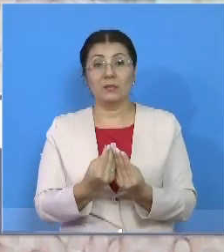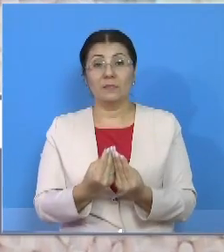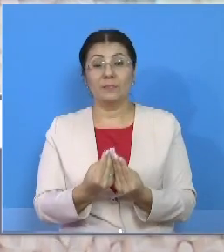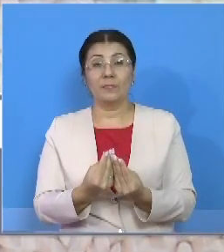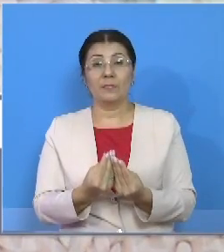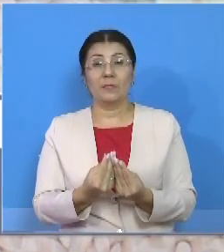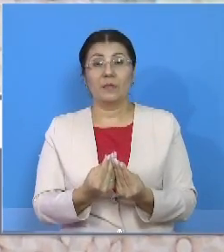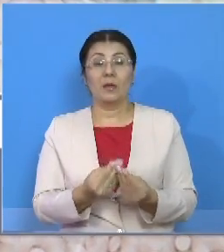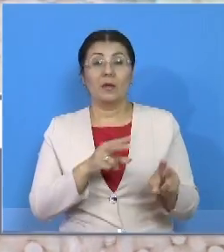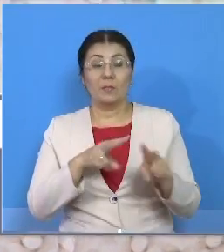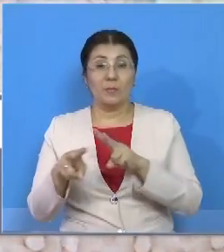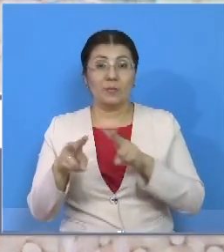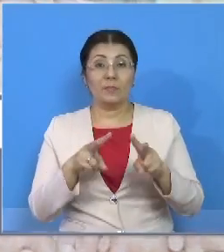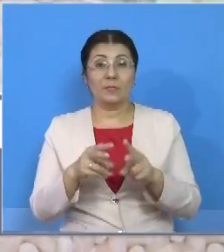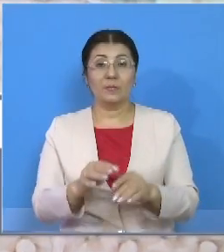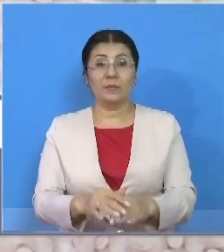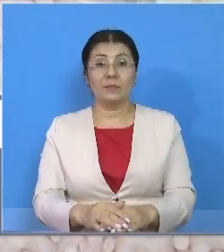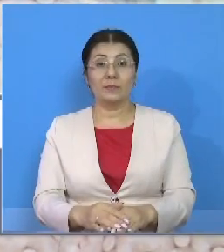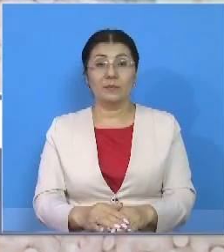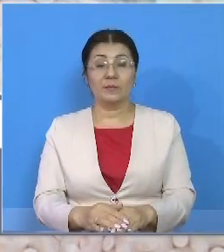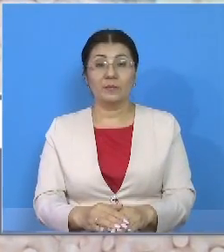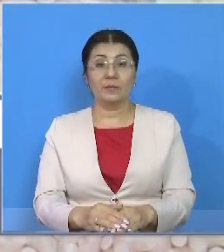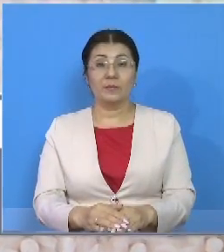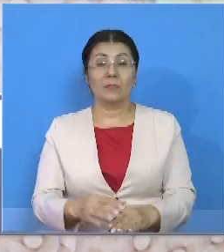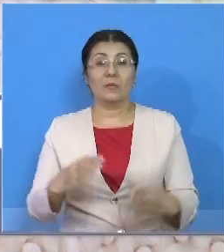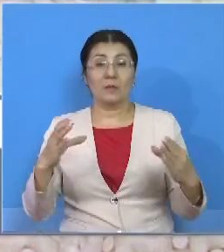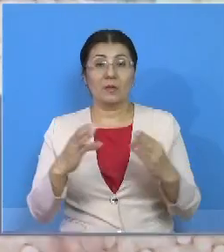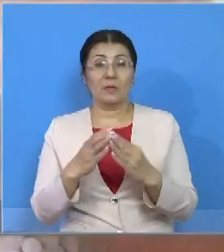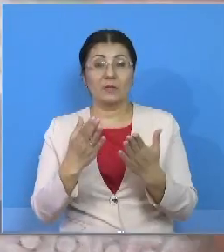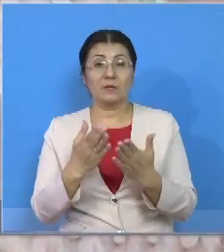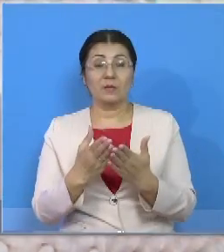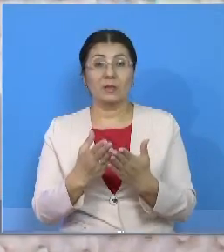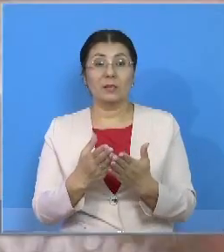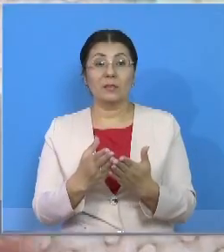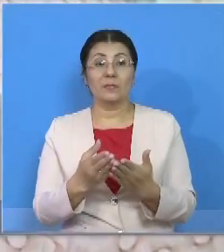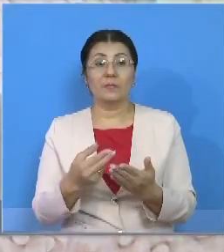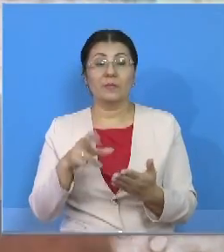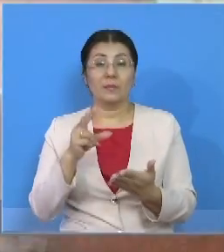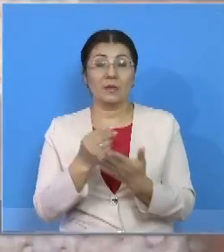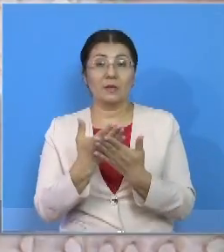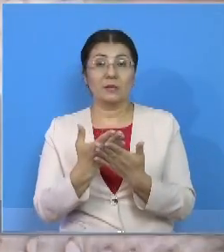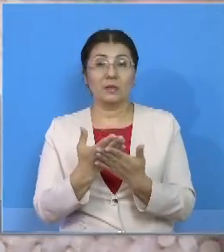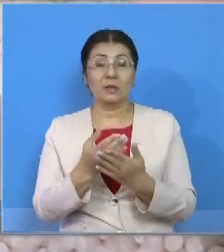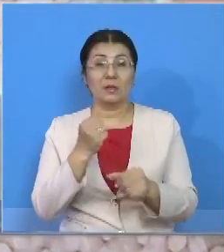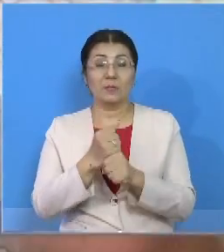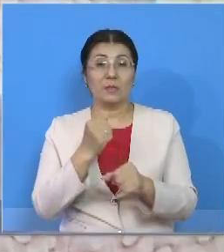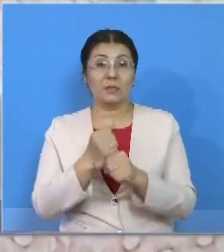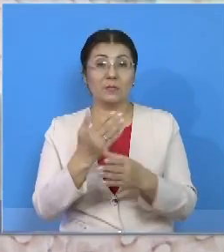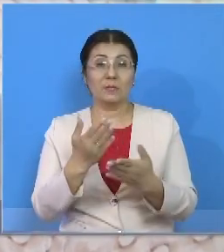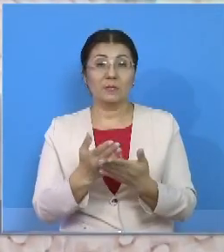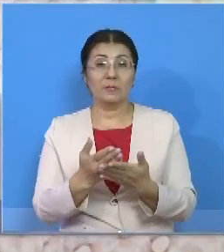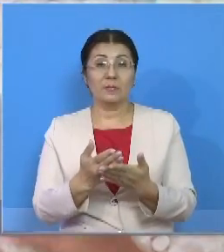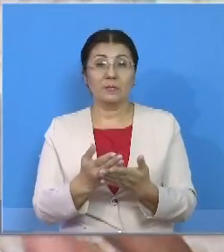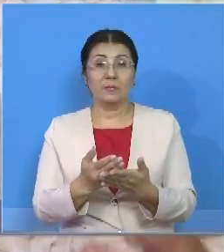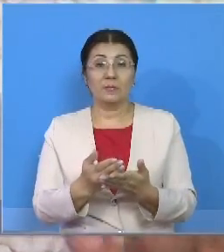будем по графику сверяться. Вот то, что с подрядчиком разговаривали, вот потолки приходят уже через несколько дней в город